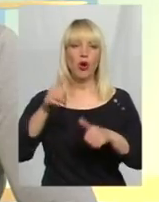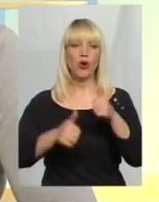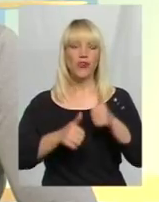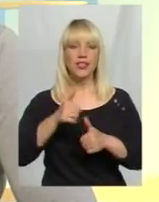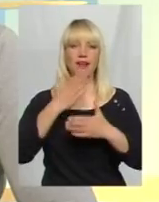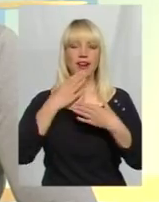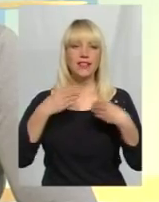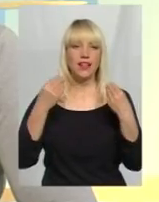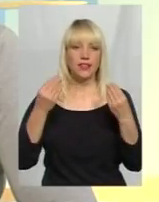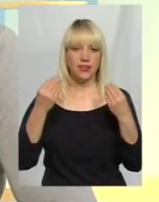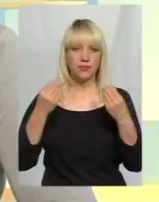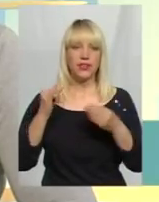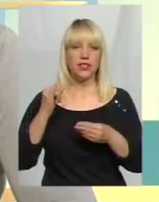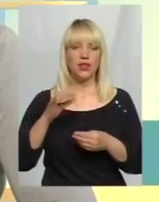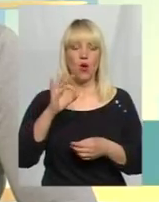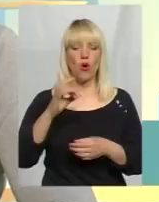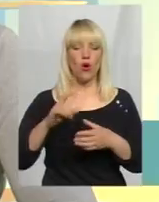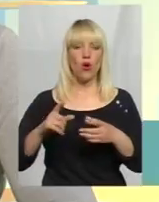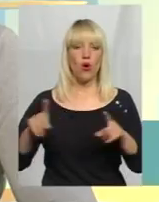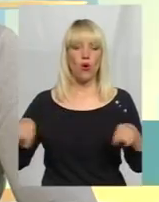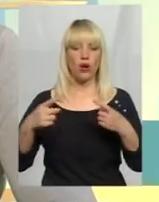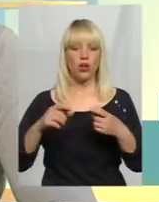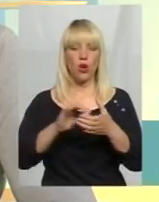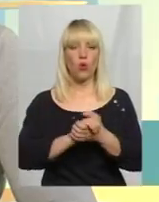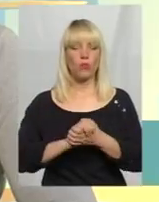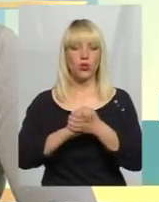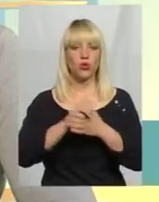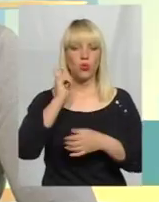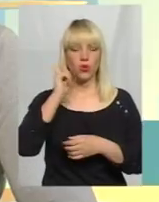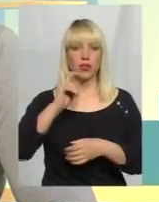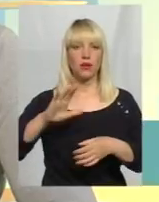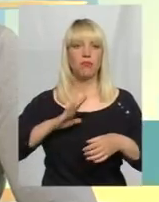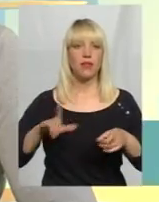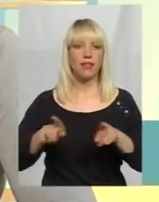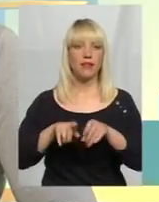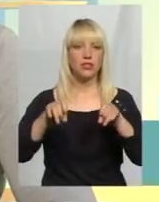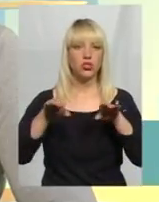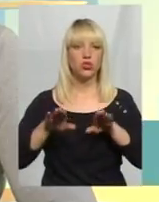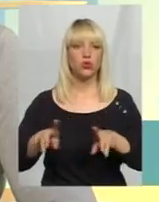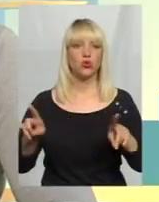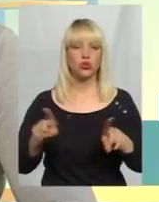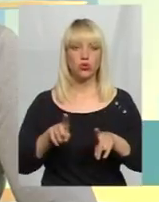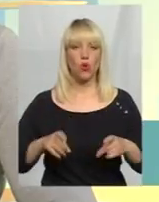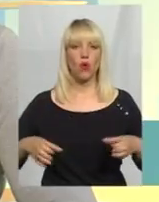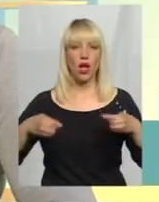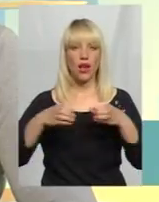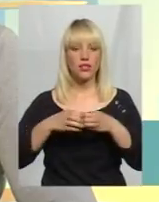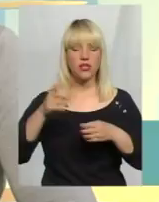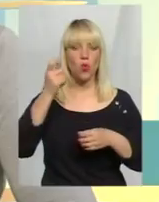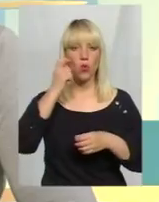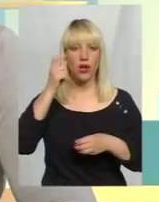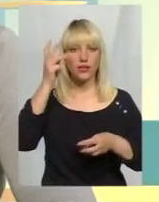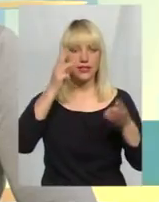красоты. И оргкомитетом Украина было решено, что коллекцию украинских